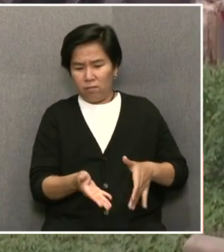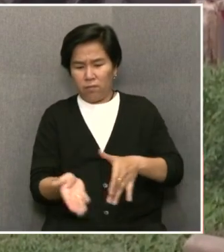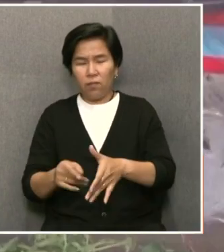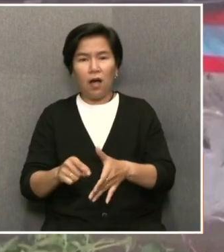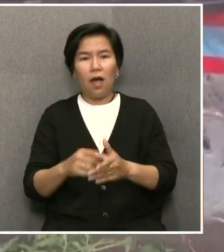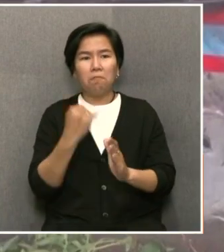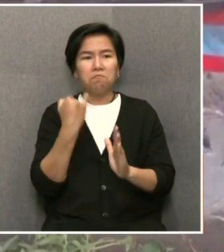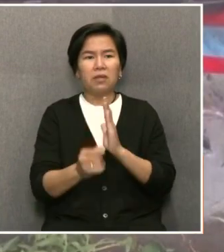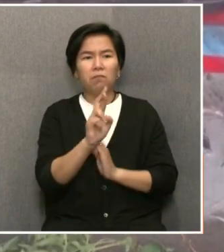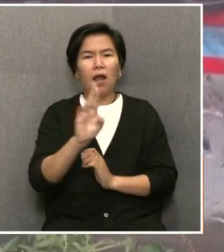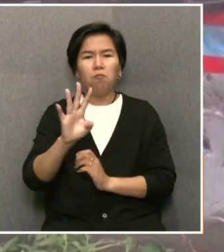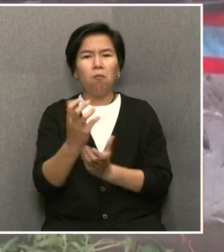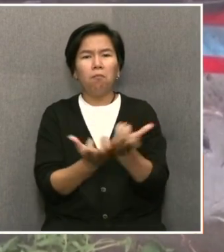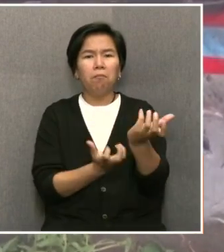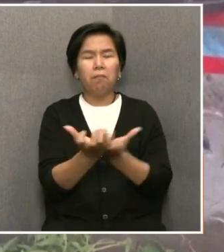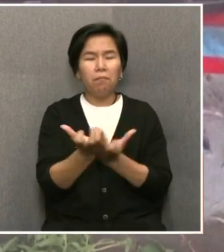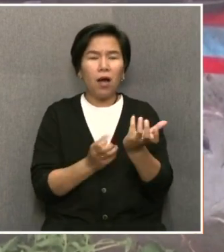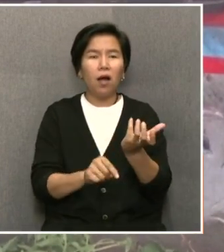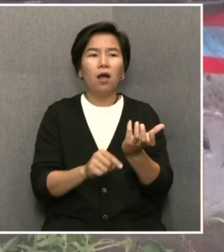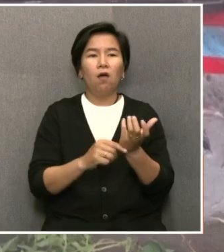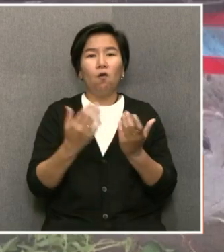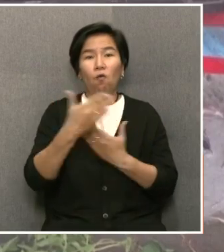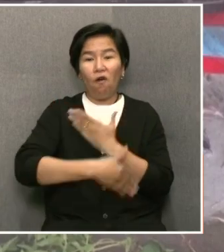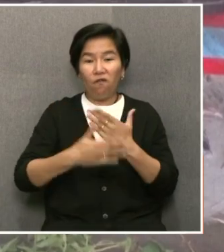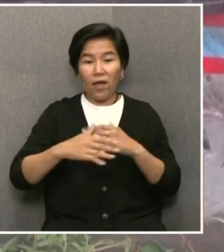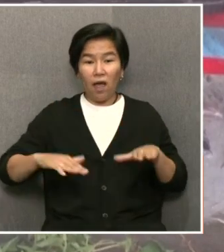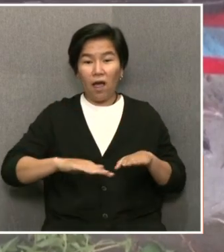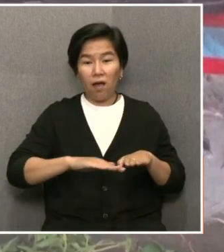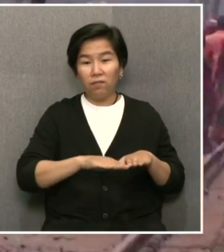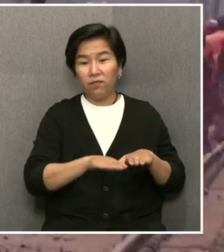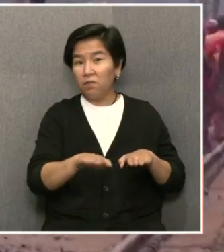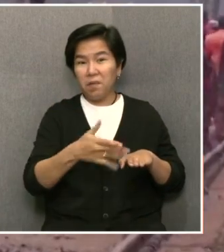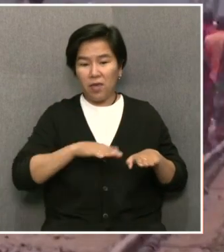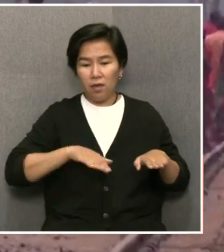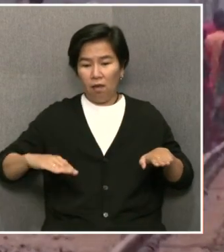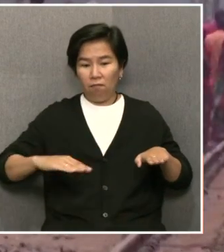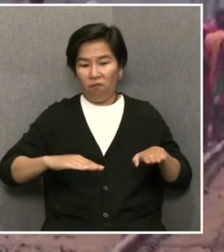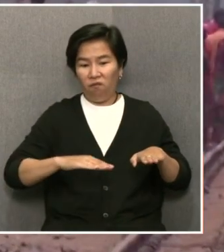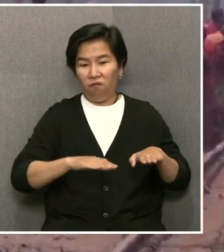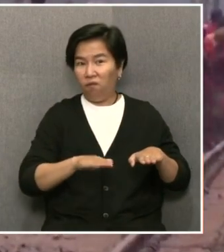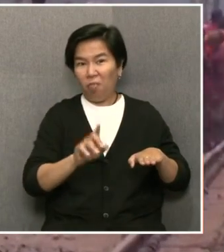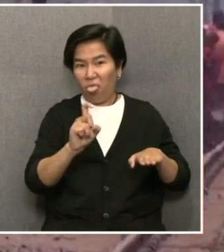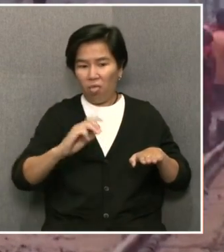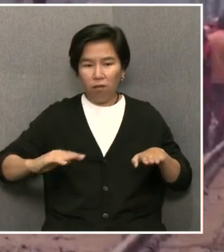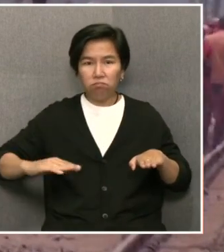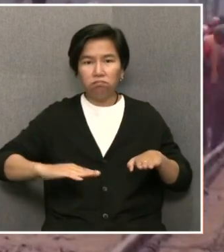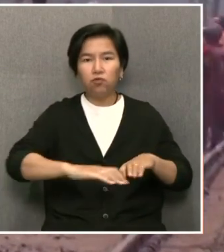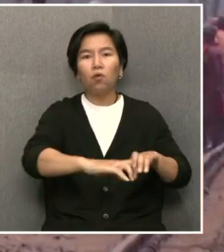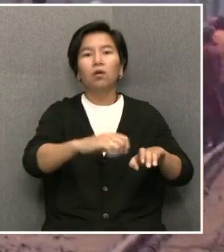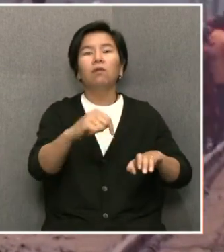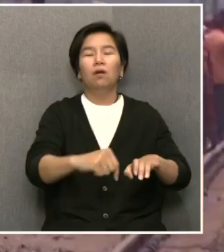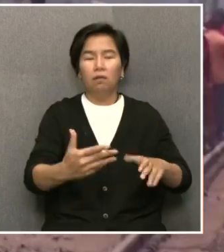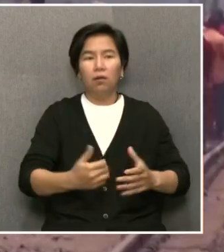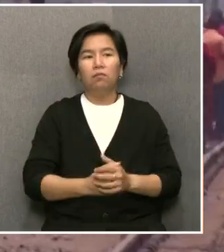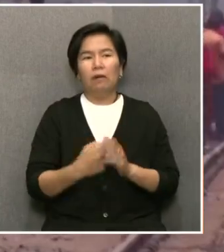ว่ามีใครตั้งใจทำให้เกิดเหตุการณ์อุบัติเหตุในครั้งนี้ส่วนจ้าหน้าที่รัฐบาลอินเดียระบุแต่เพียงว่าสาเหตุของการชนน่า